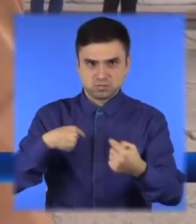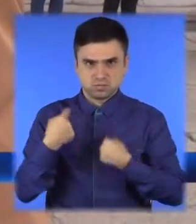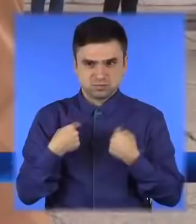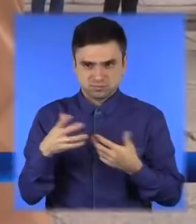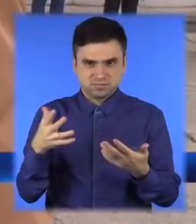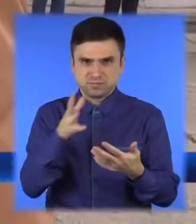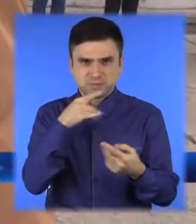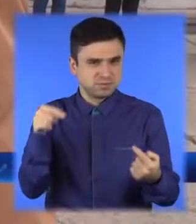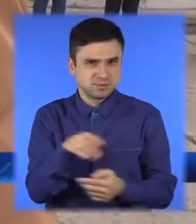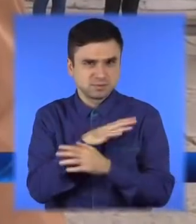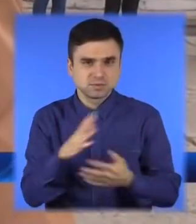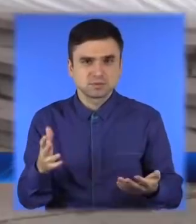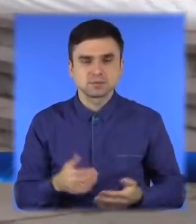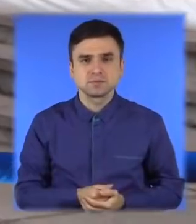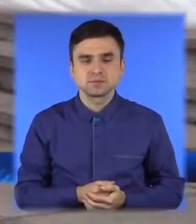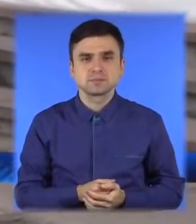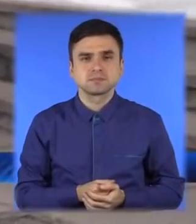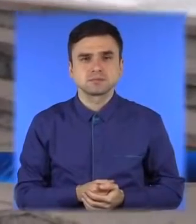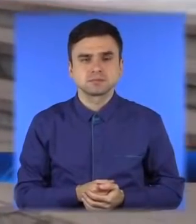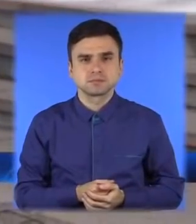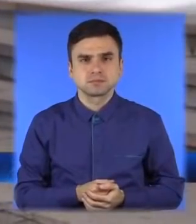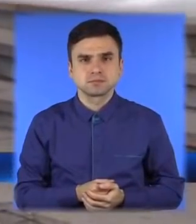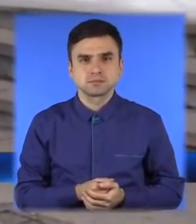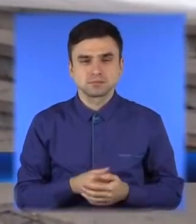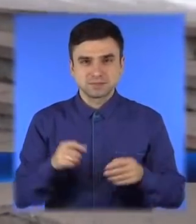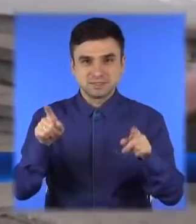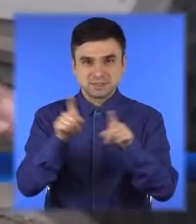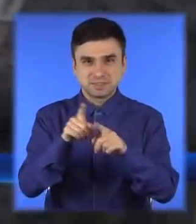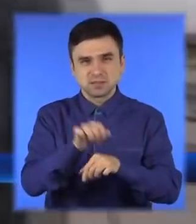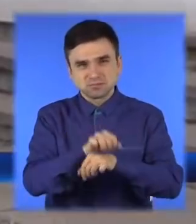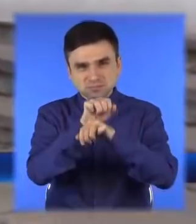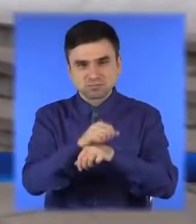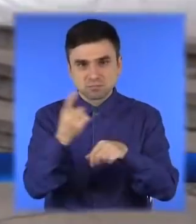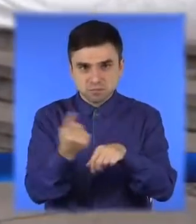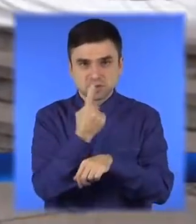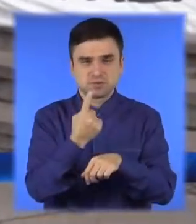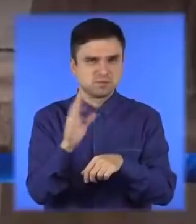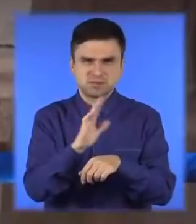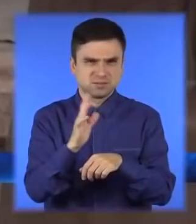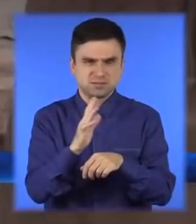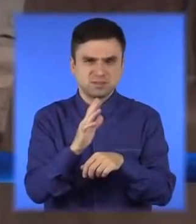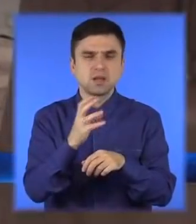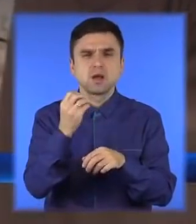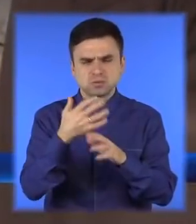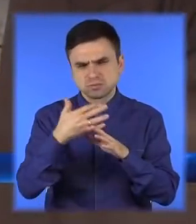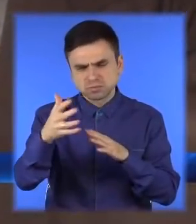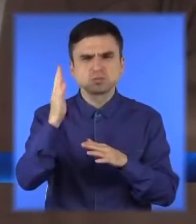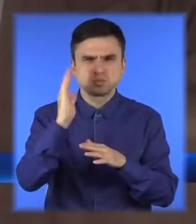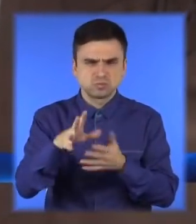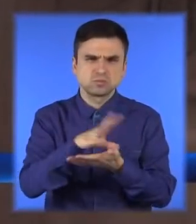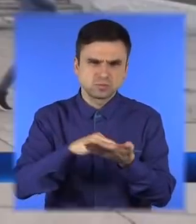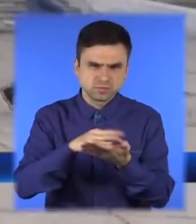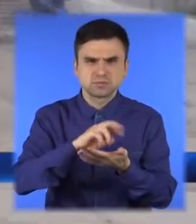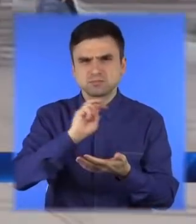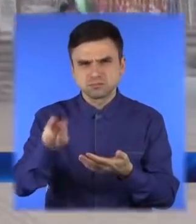людей припинити це жорстоке свавілля. Це вже не перший пікет біля цирку. Альянс захисників тварин запевняє, буде робити це і надалі,